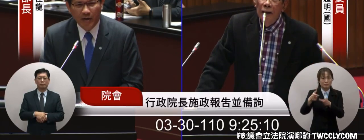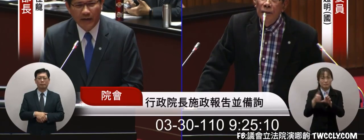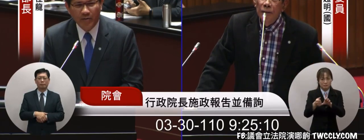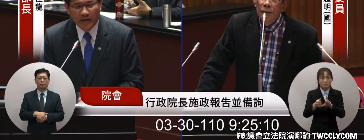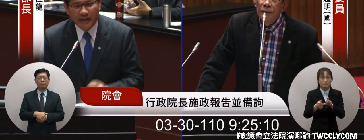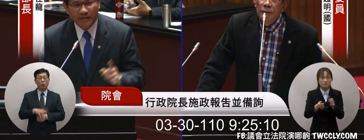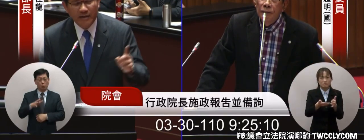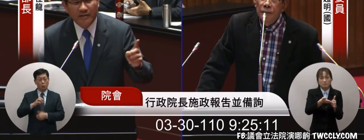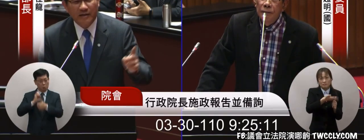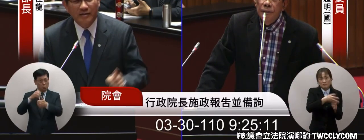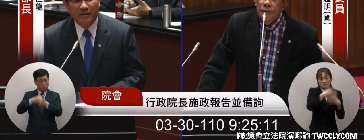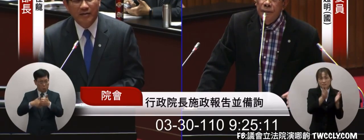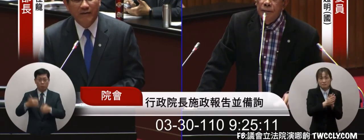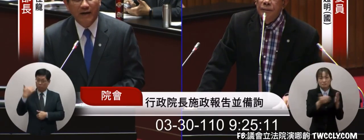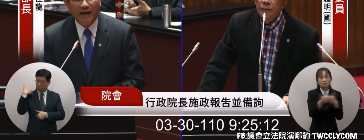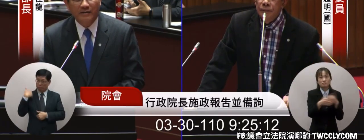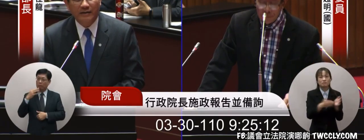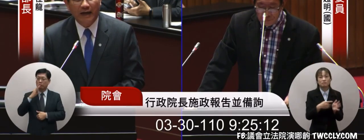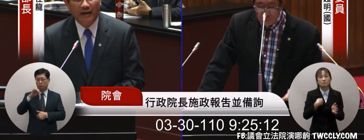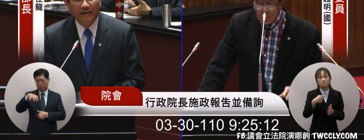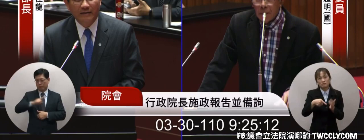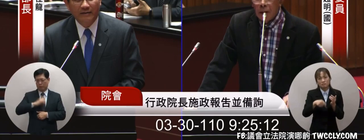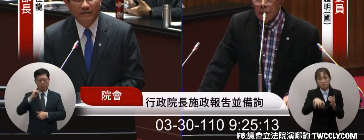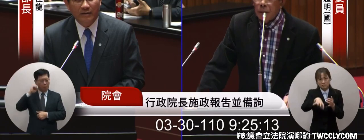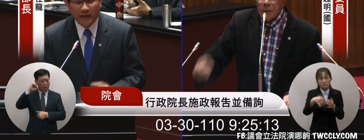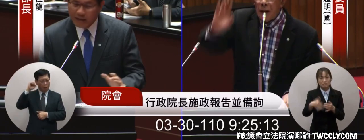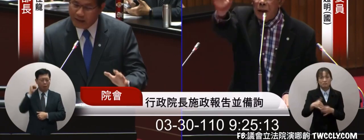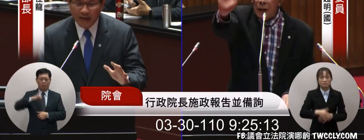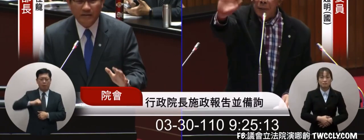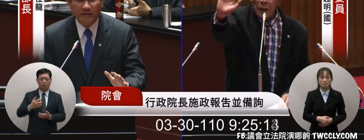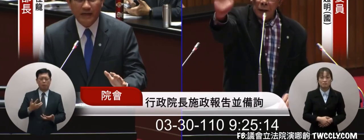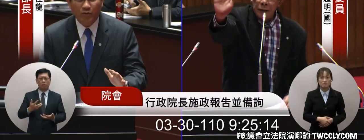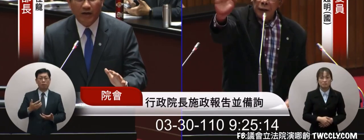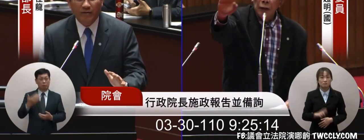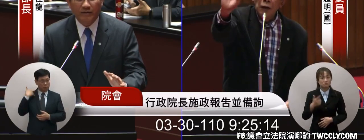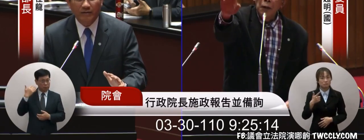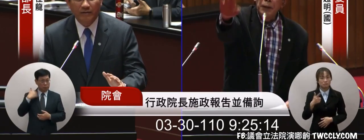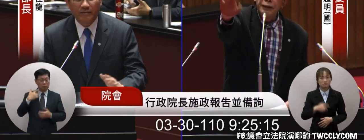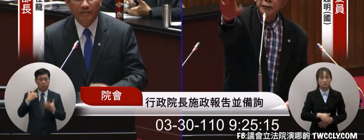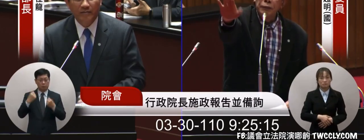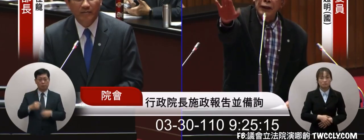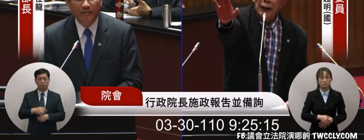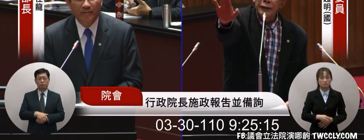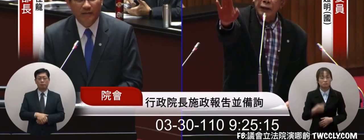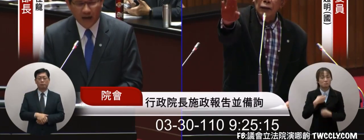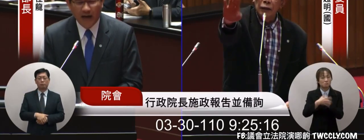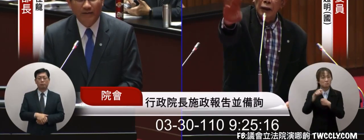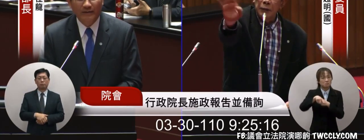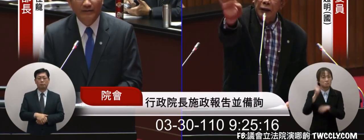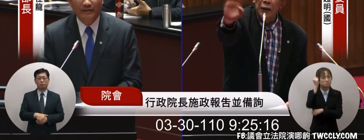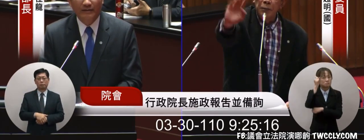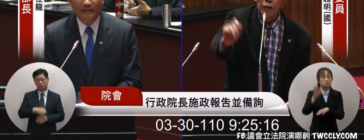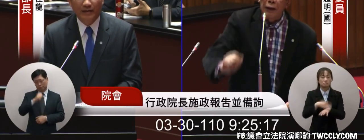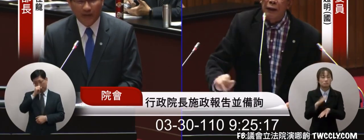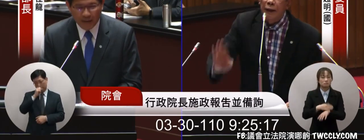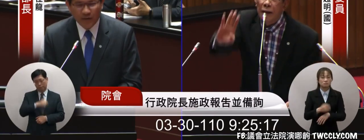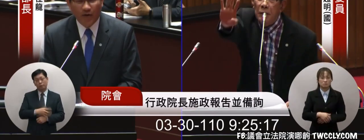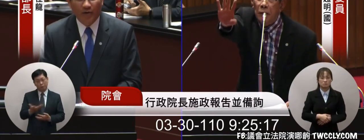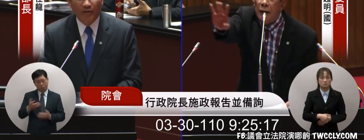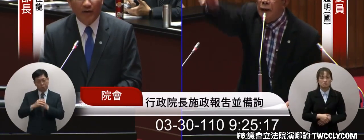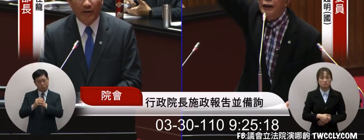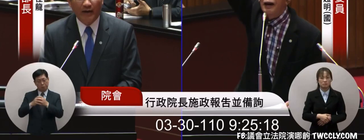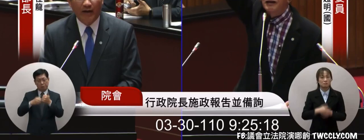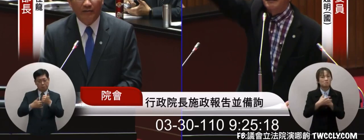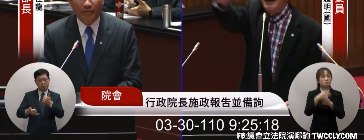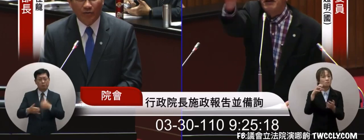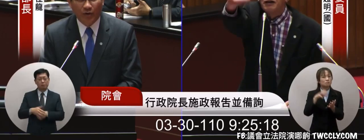我跟委員講這以前是因為地方抗爭所以這一條當時在做高我保證不會抗爭我現在絕對不會抗爭反正